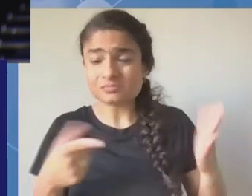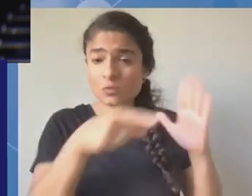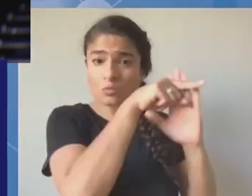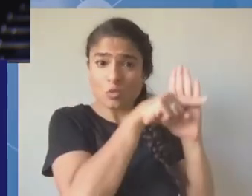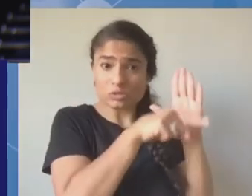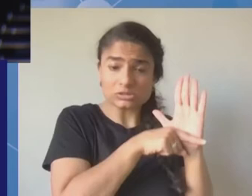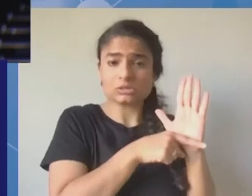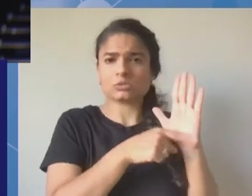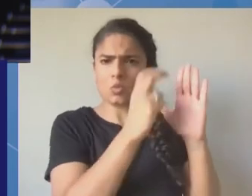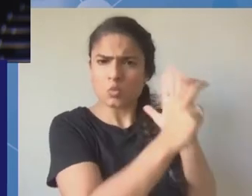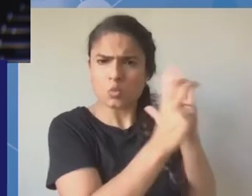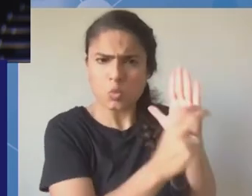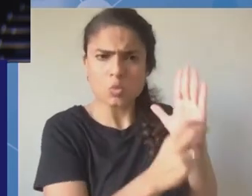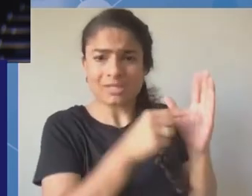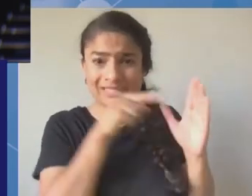邀请